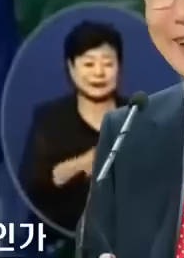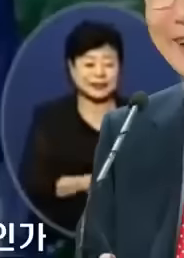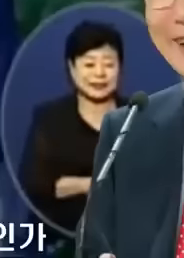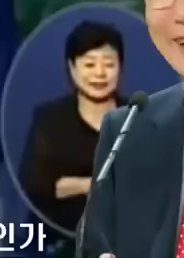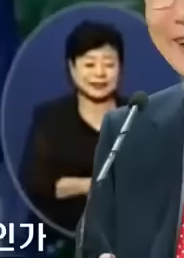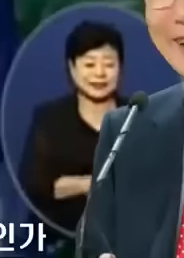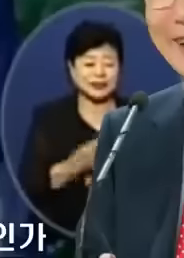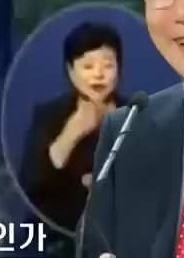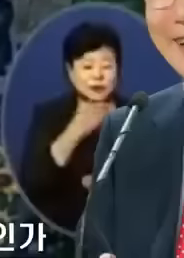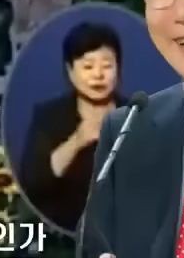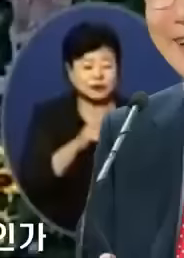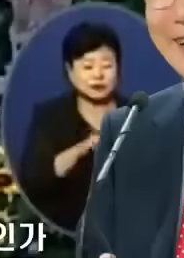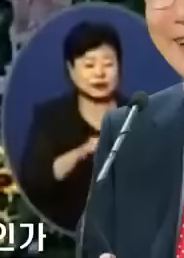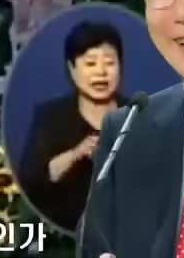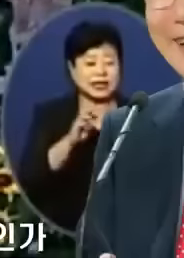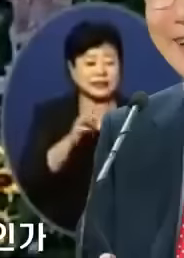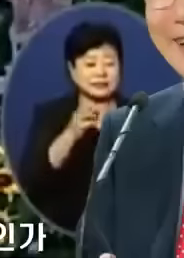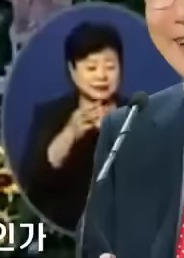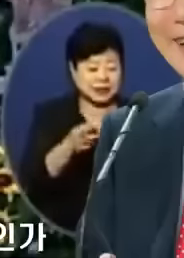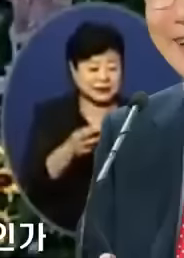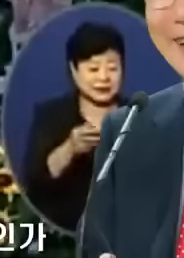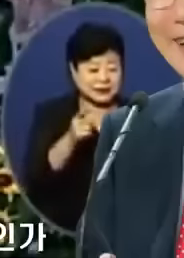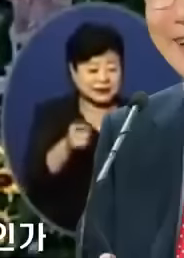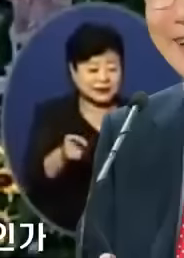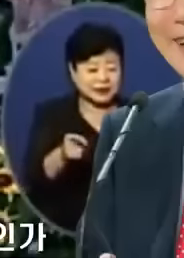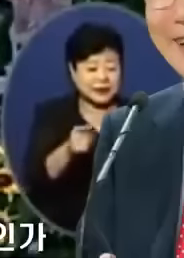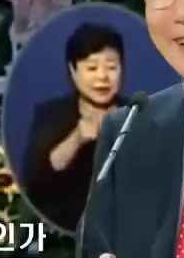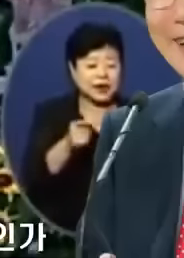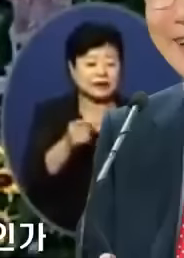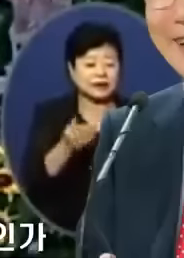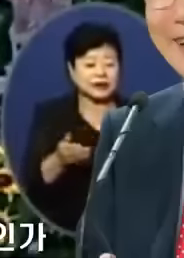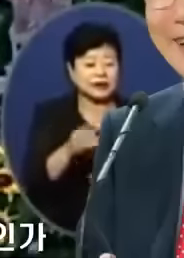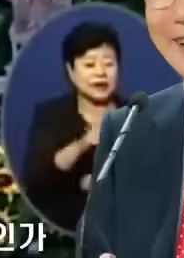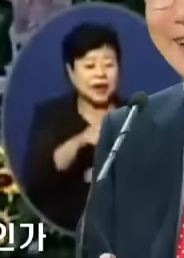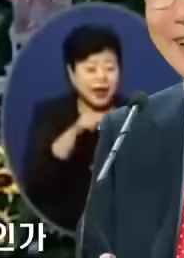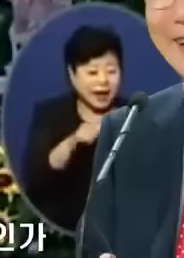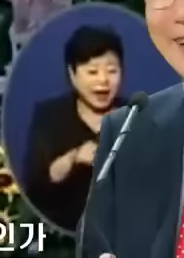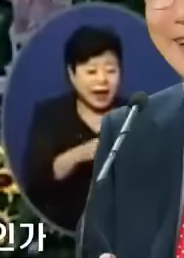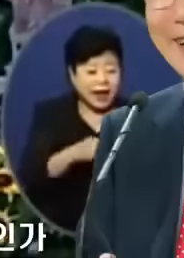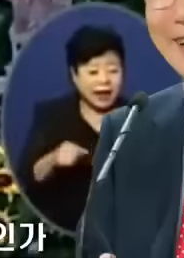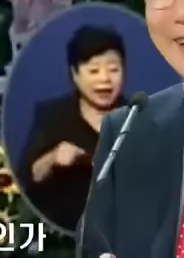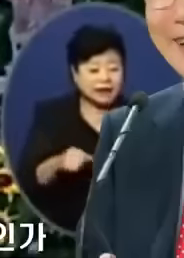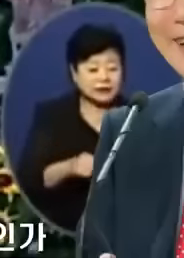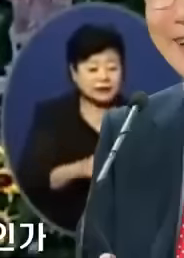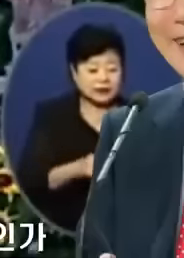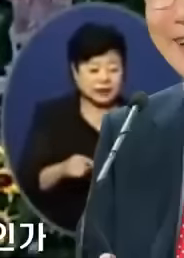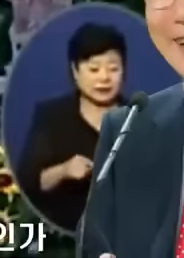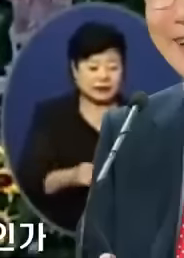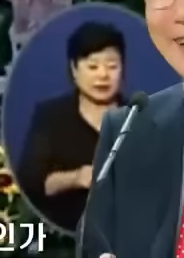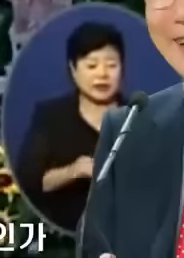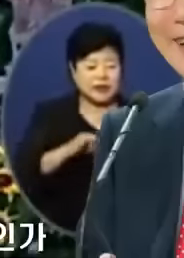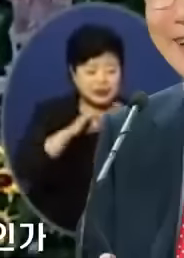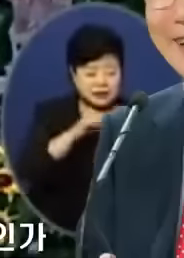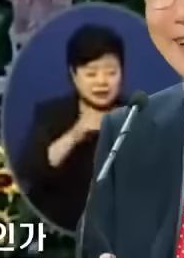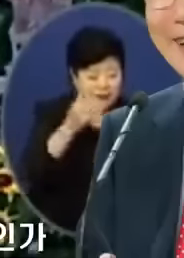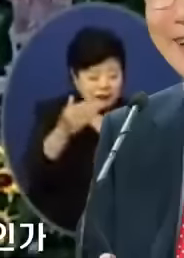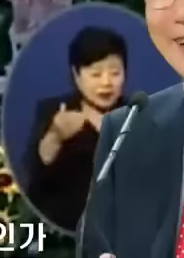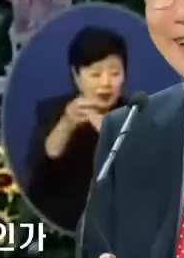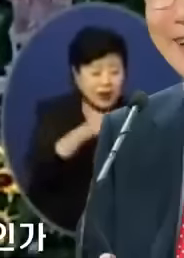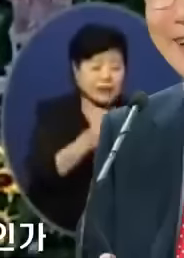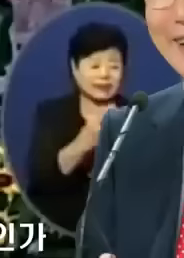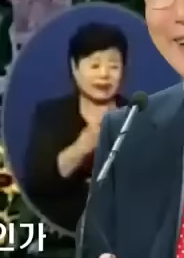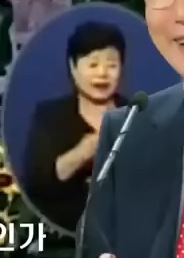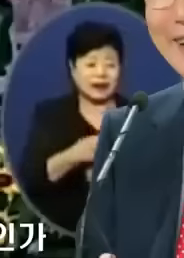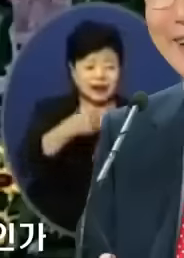것입니다. 요한복음 16장 33절에 이것을 너희에게 이르는 것은 너희로 내 안에서 평안을 누리게 함이라. 세상에서 너가